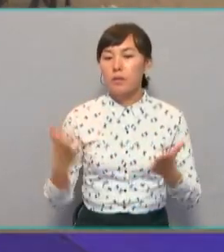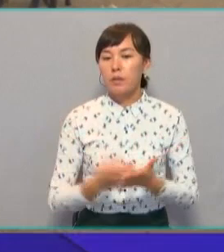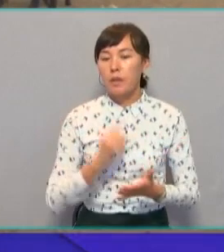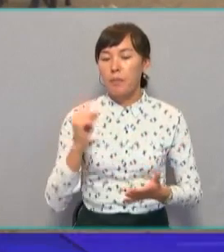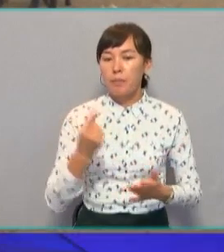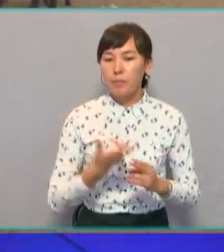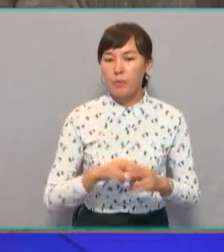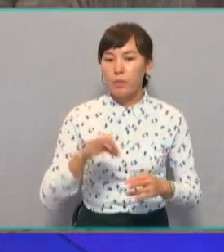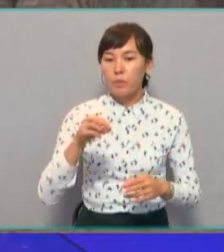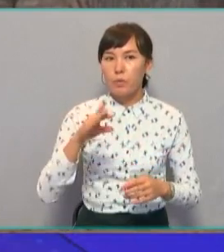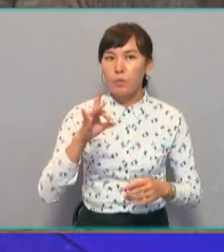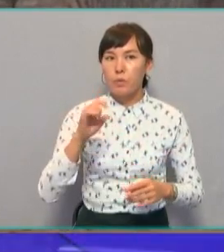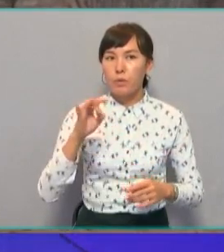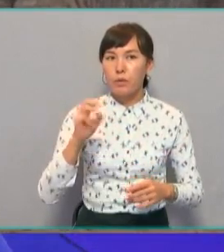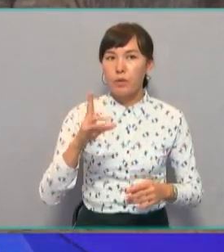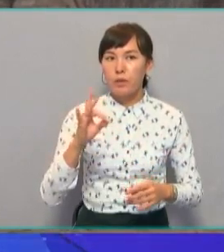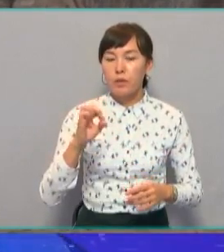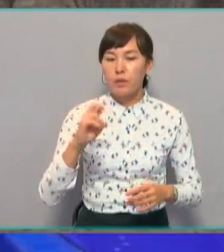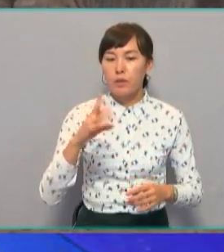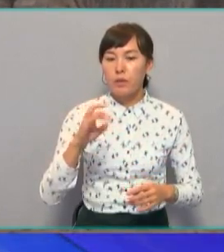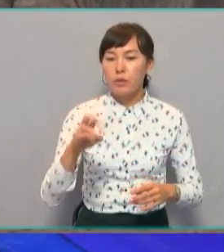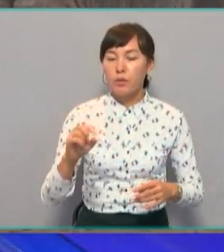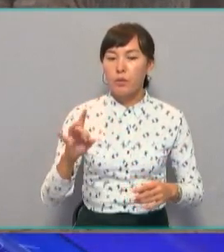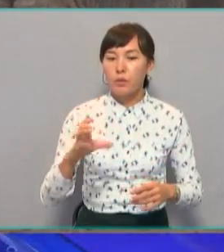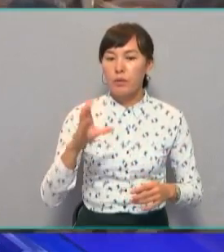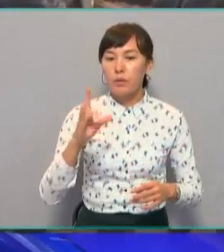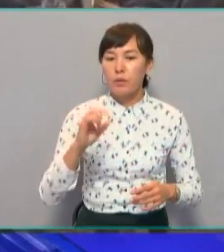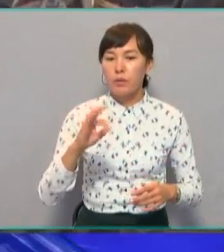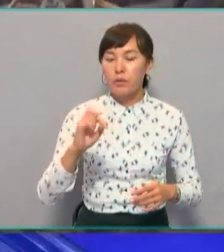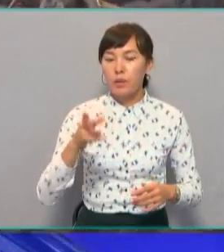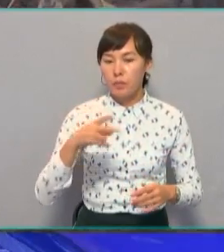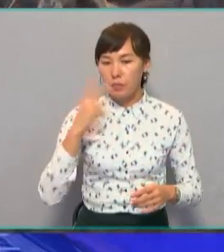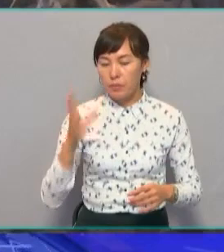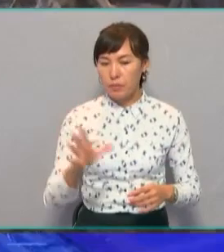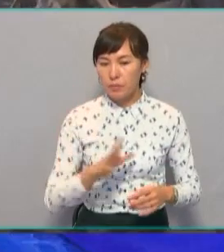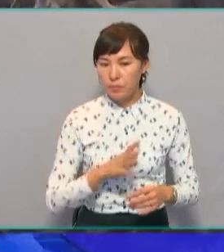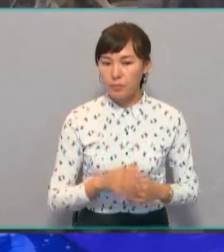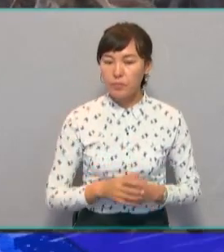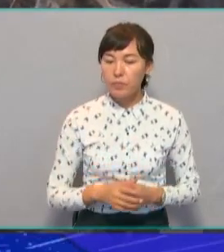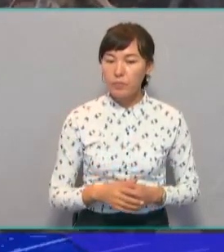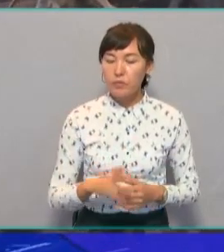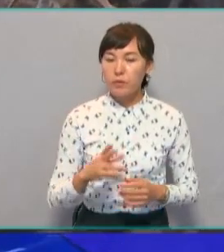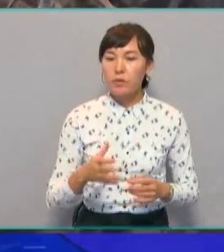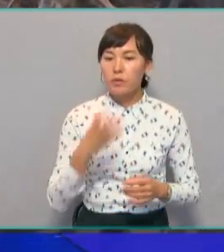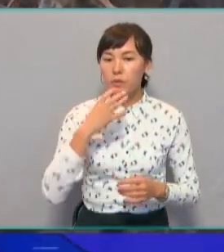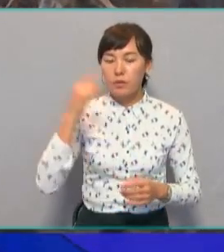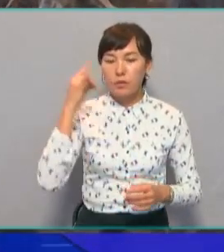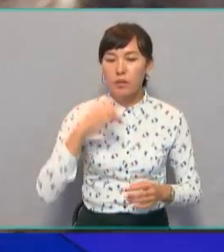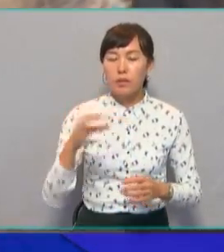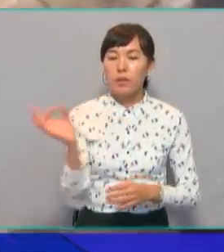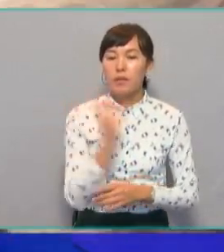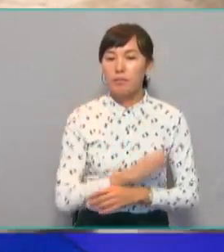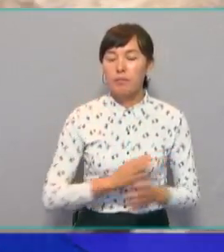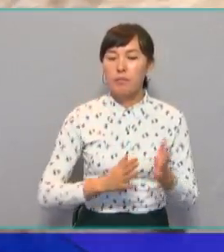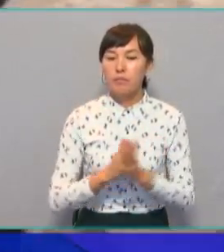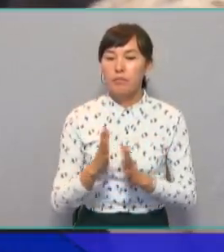ең бірінші Отырар ауданы Қарақоңыр ауылдық округінде орналасқан Сыздықбеков шаруа қожалығы сезініп отыр. Қожалық оңтүстік-батыс мал және